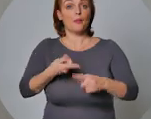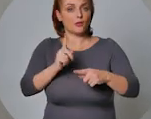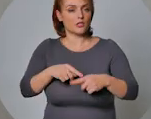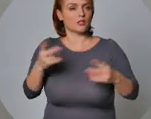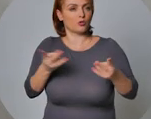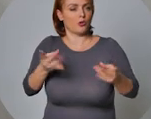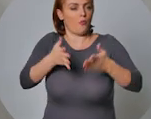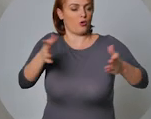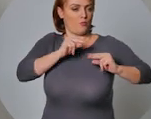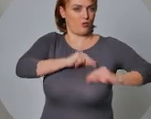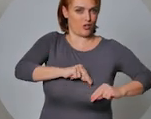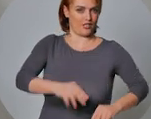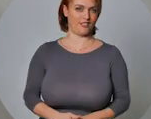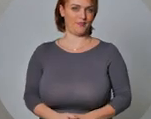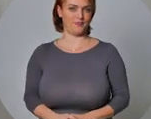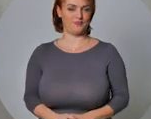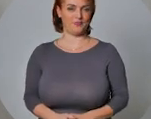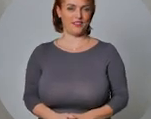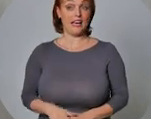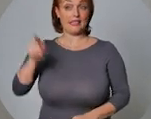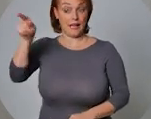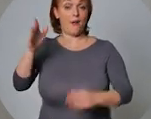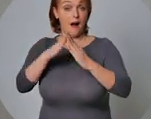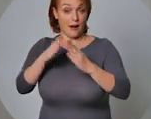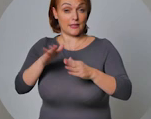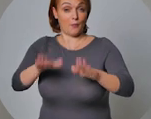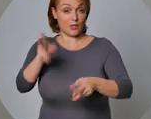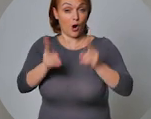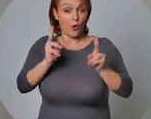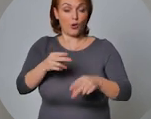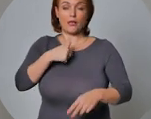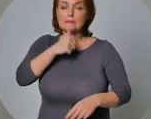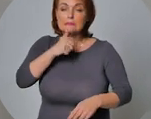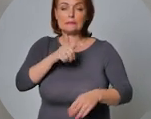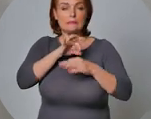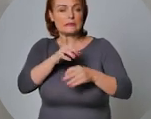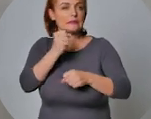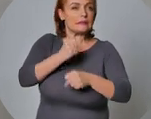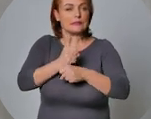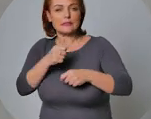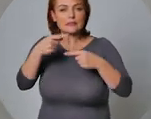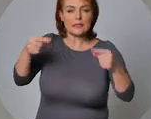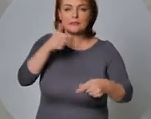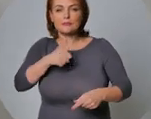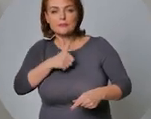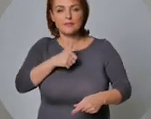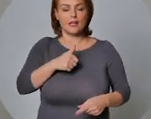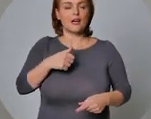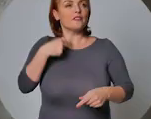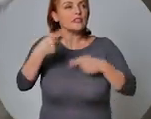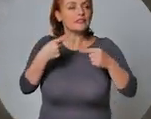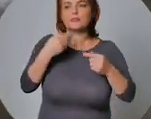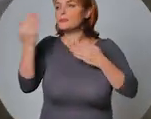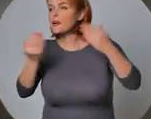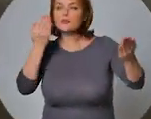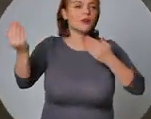Pe acasă eu fac pâine, fac diferite, dar mă interesează când la unul